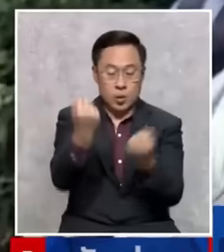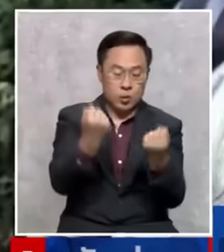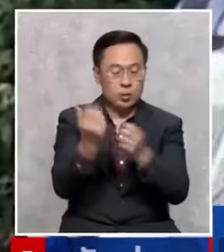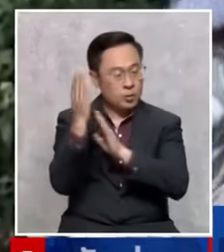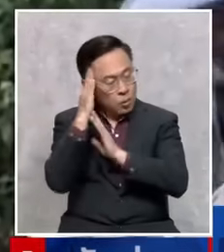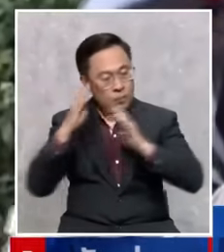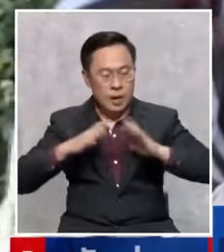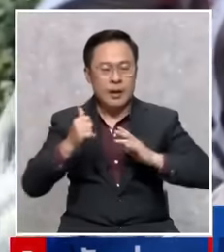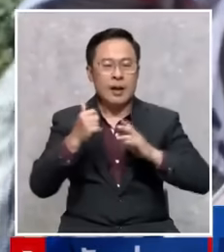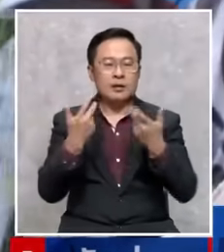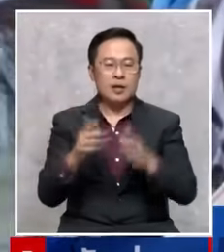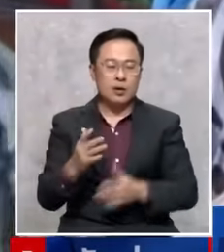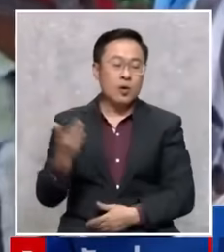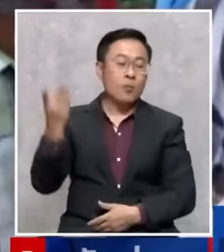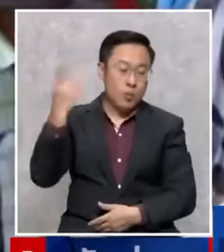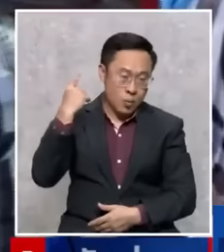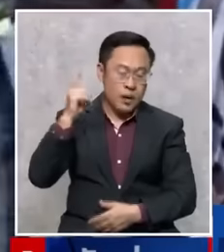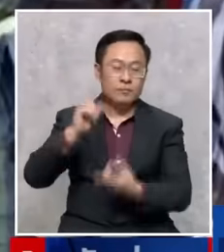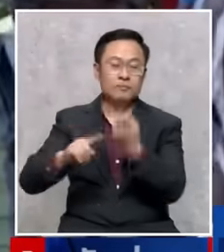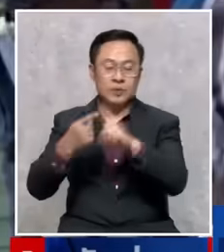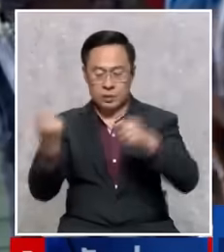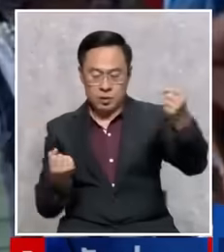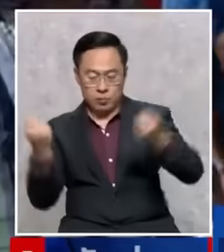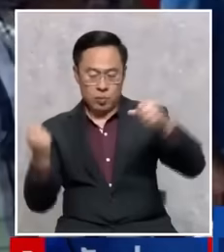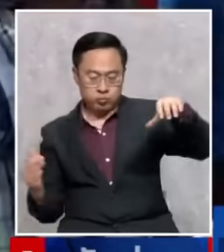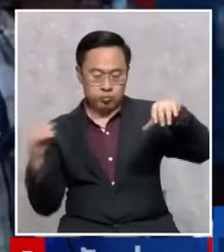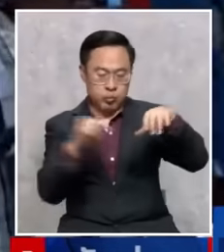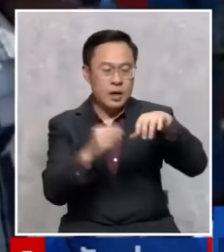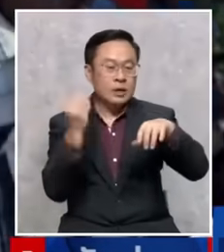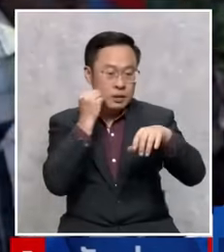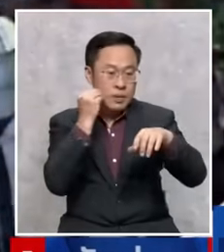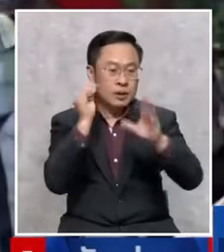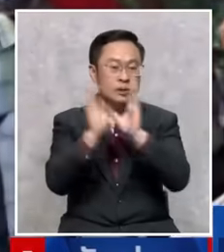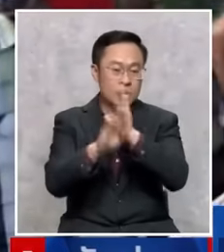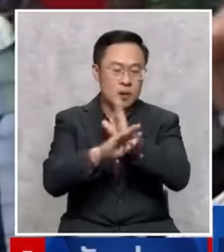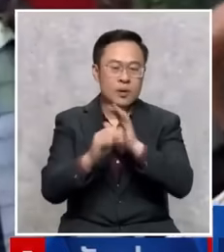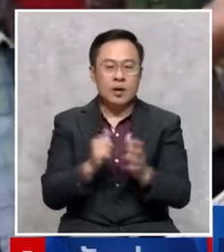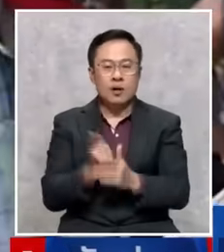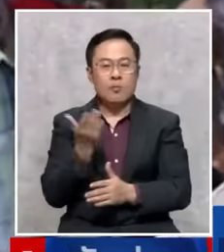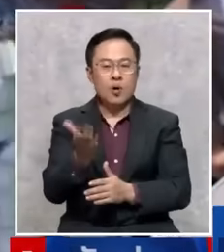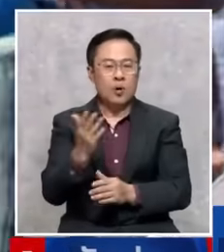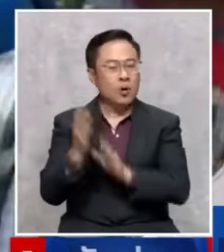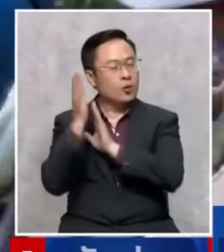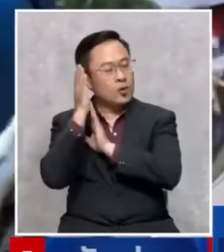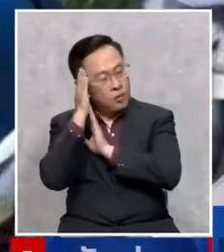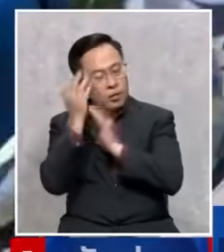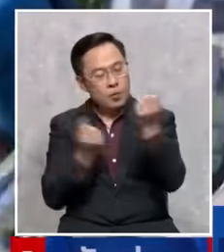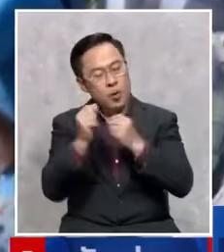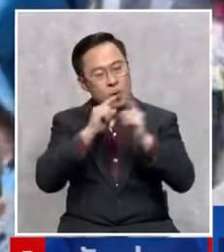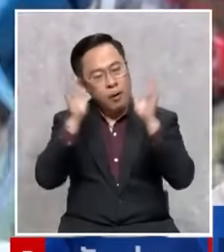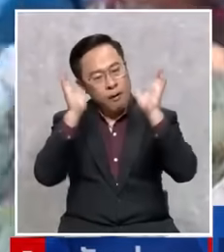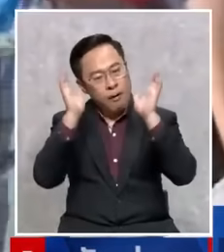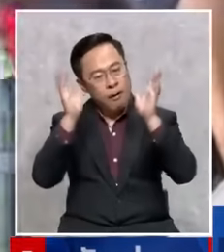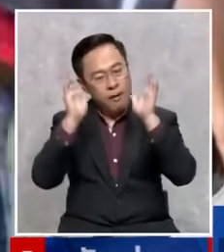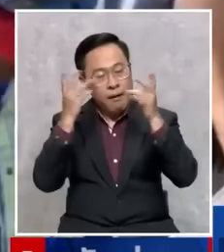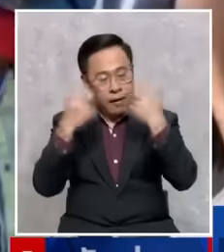บอกอยากจะสัมผัสบรรยากาศแบบต่างจังหวัดบรรยากาศแบบบ้านนอกก็เลยมาขอจอดบนที่ดินนะคะก่อนจะนอนเพื่อนยังคุยว่